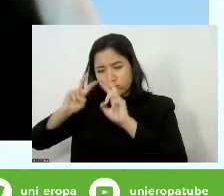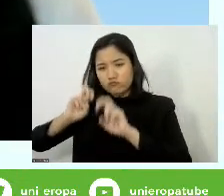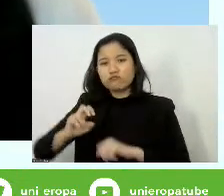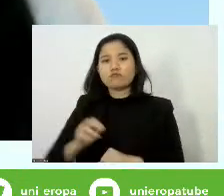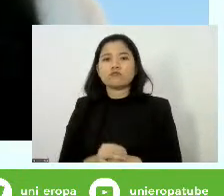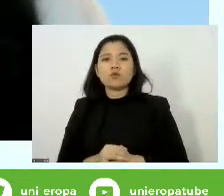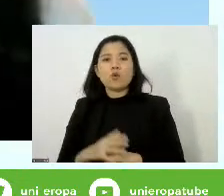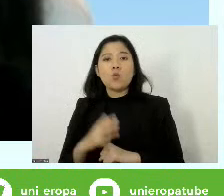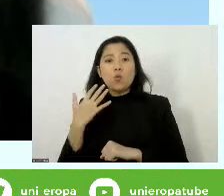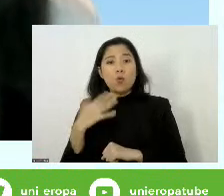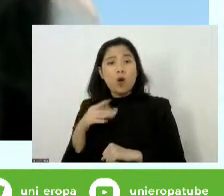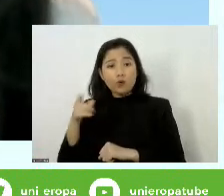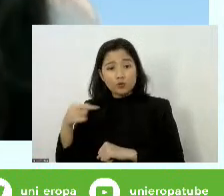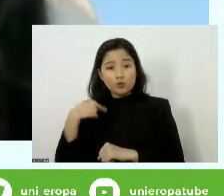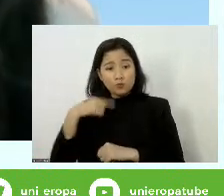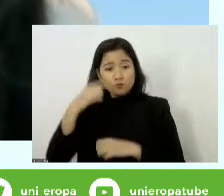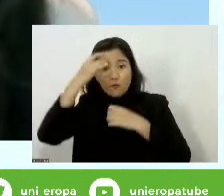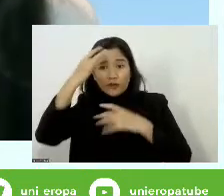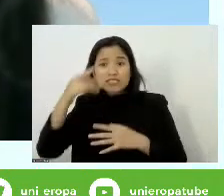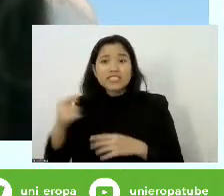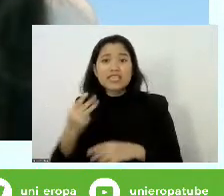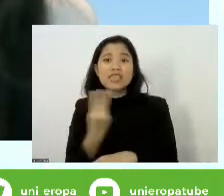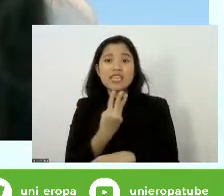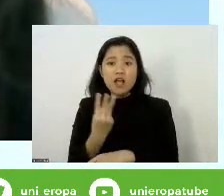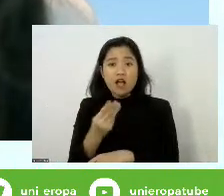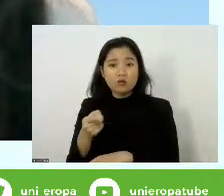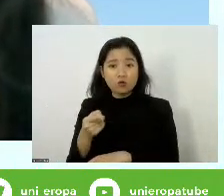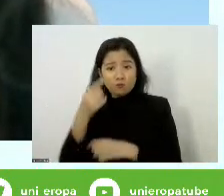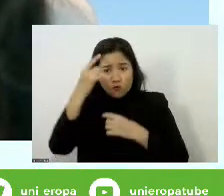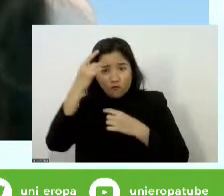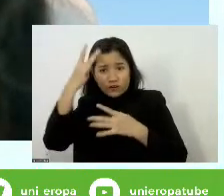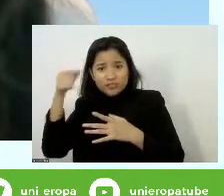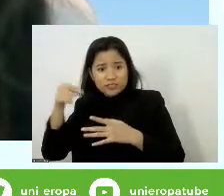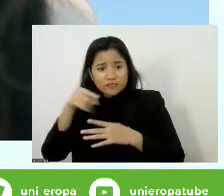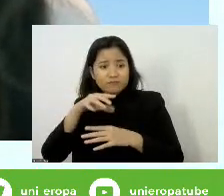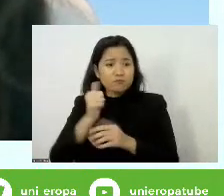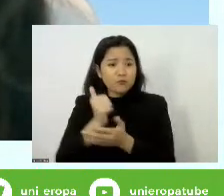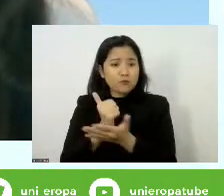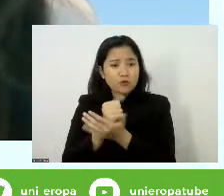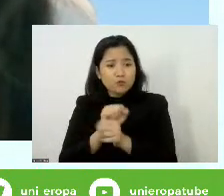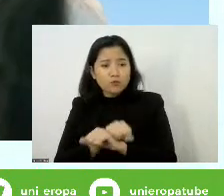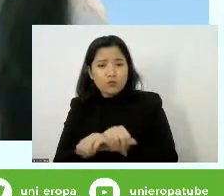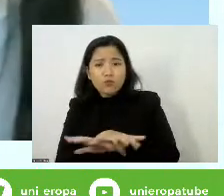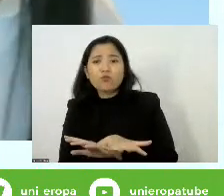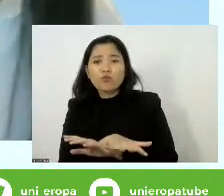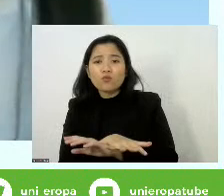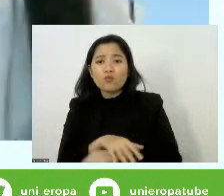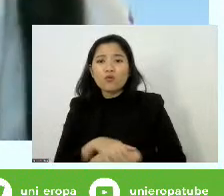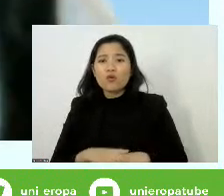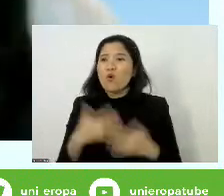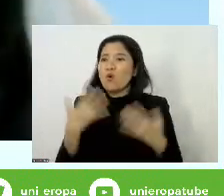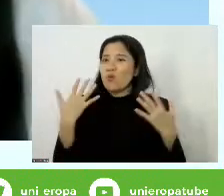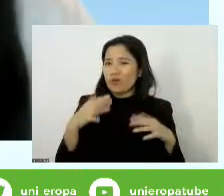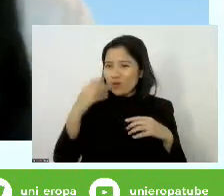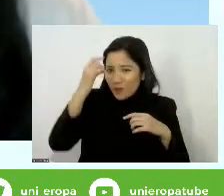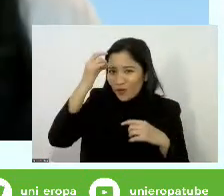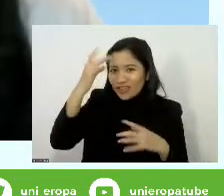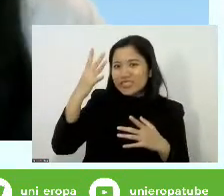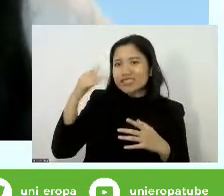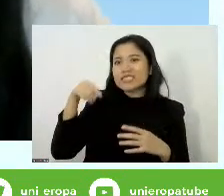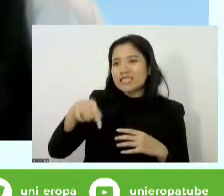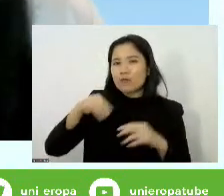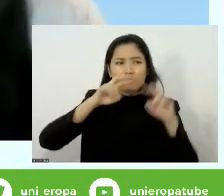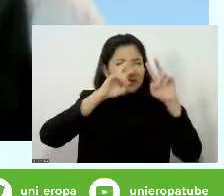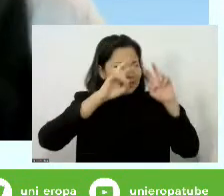bener-bener profesi kamu tiga-tiganya bener-bener ke aplikasikan dengan baik itu sebagai fungsi sebagai